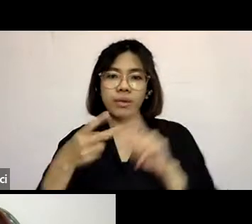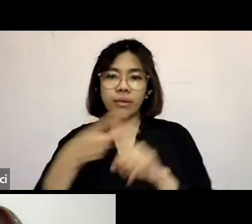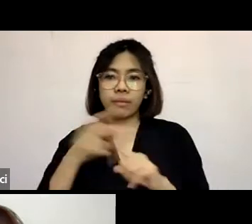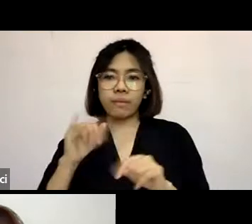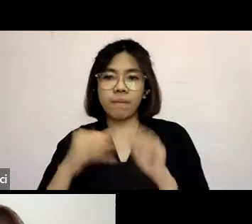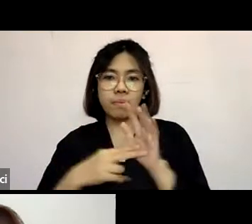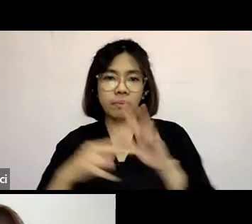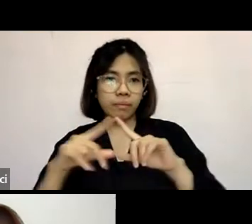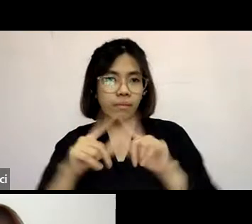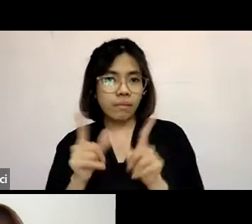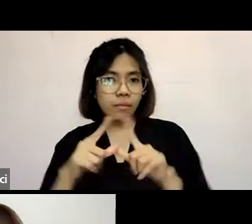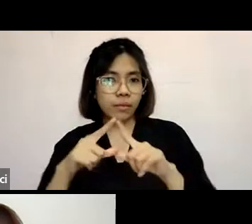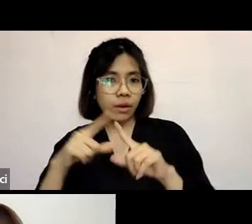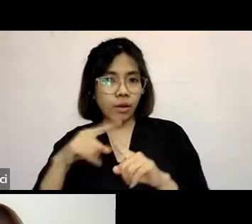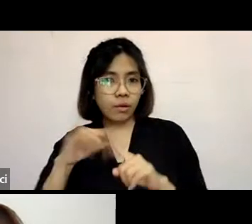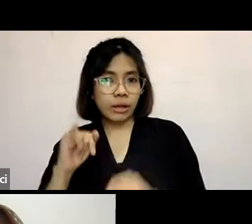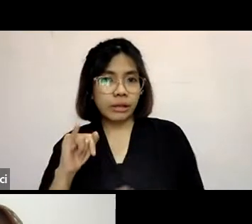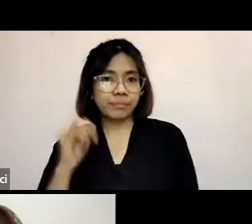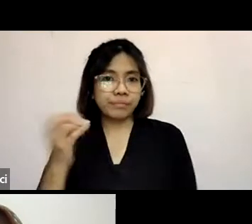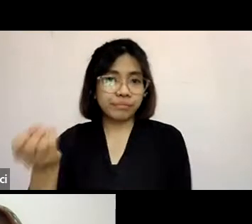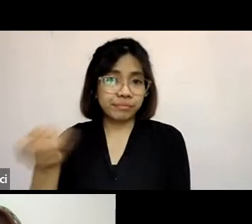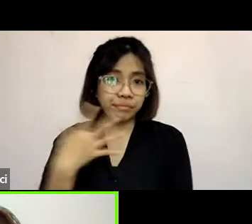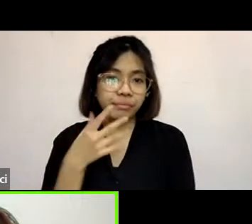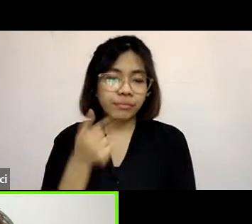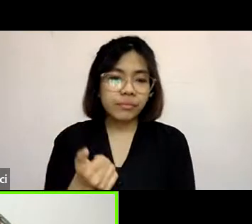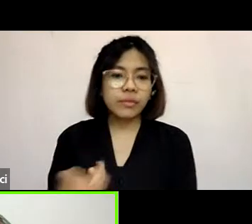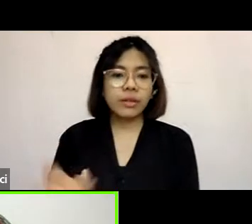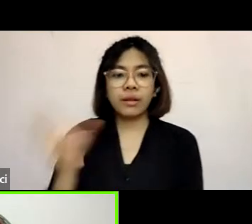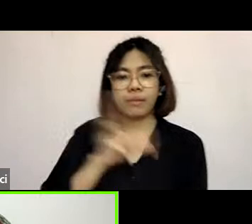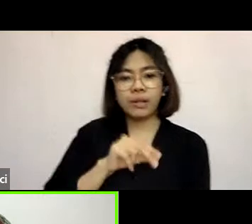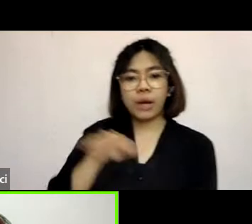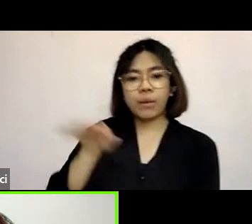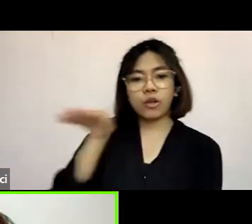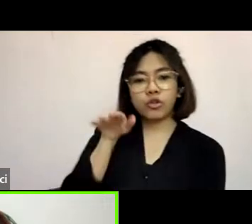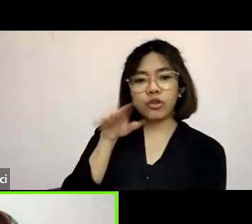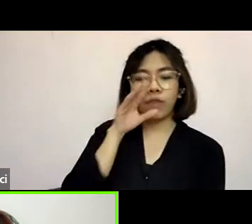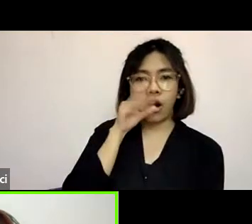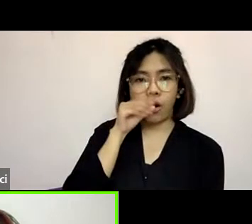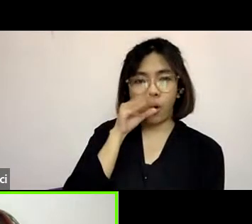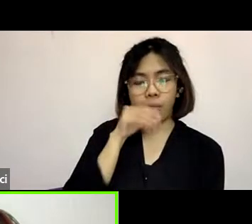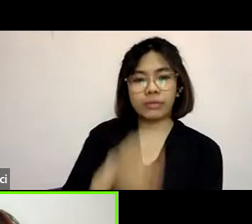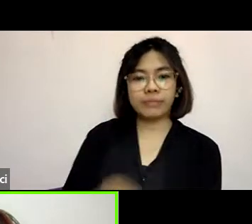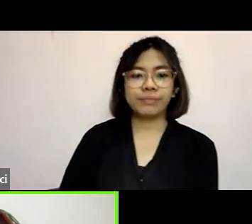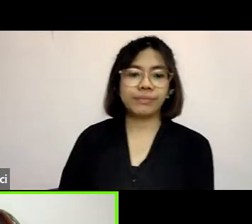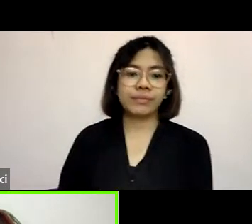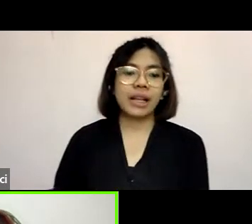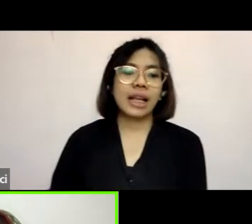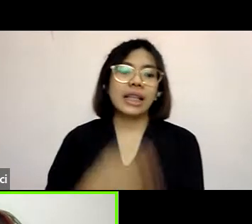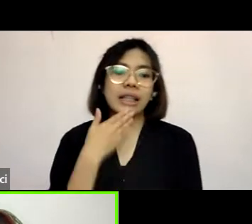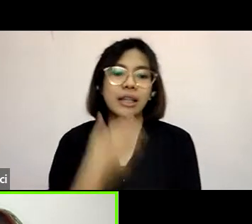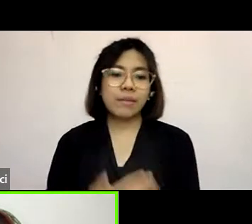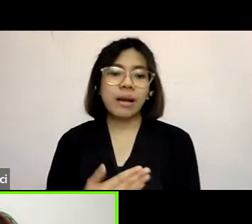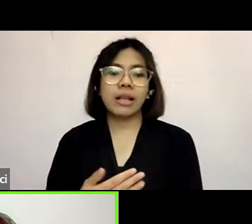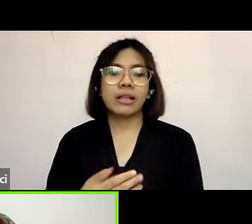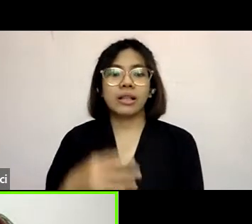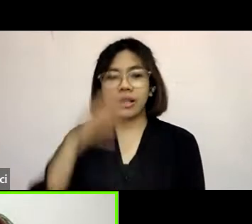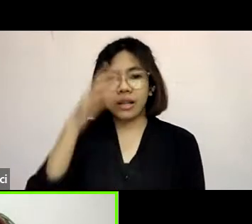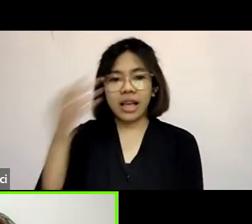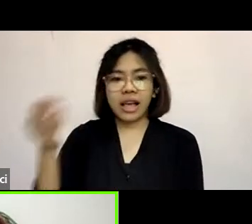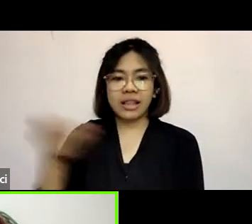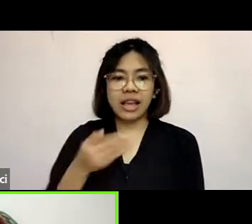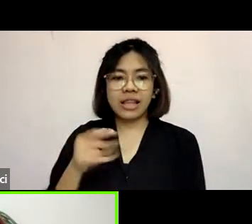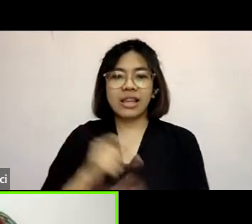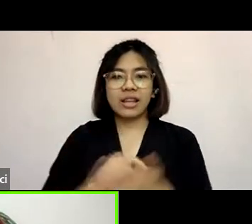silakan basupati lebih dahulu Baik terima kasih Mas Rizki ini yang bertanya juga Mbak Rizki ya